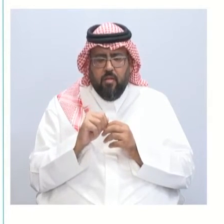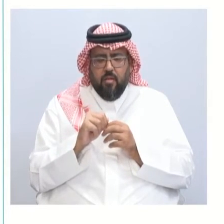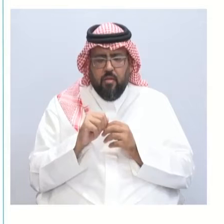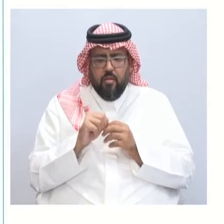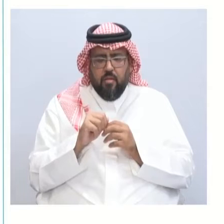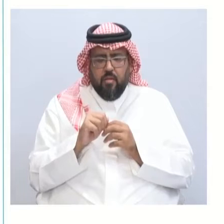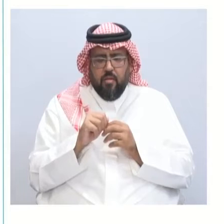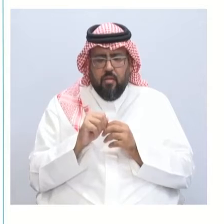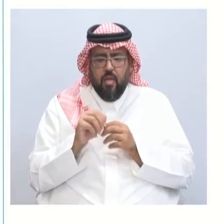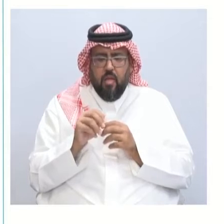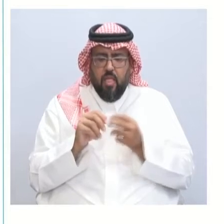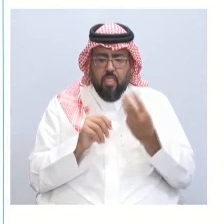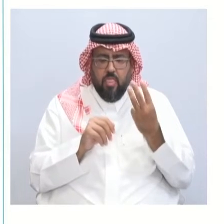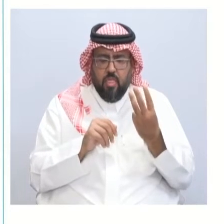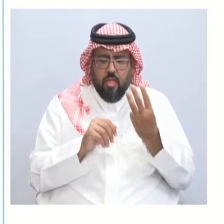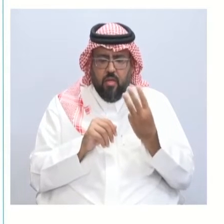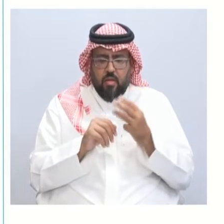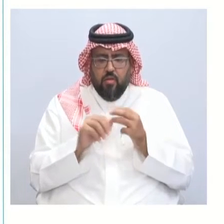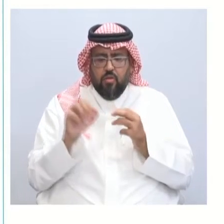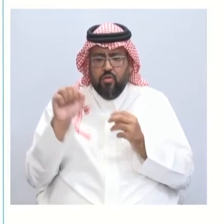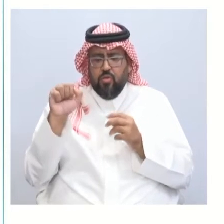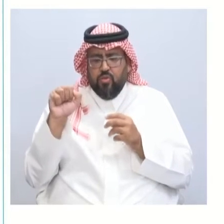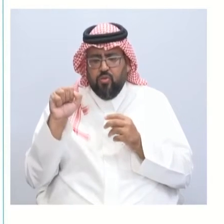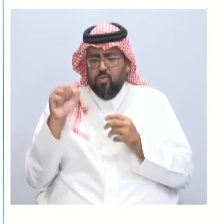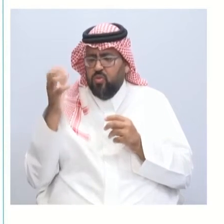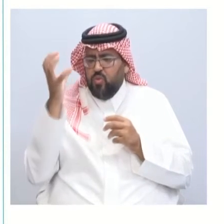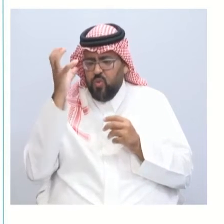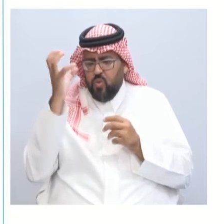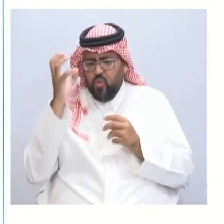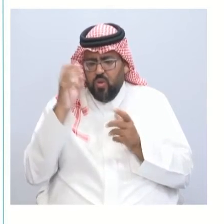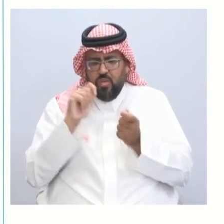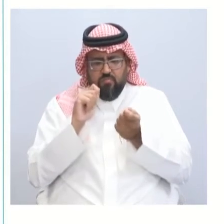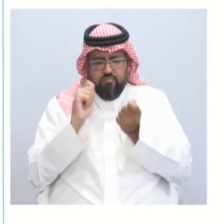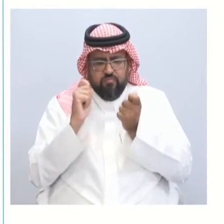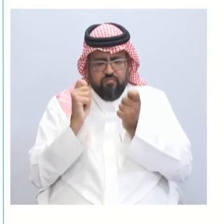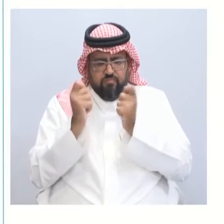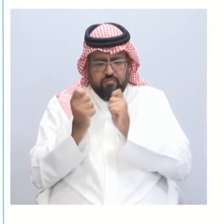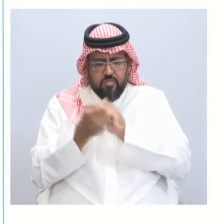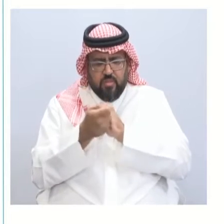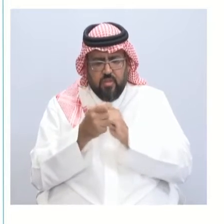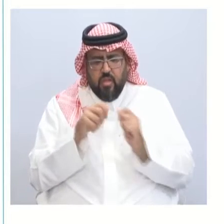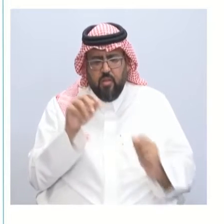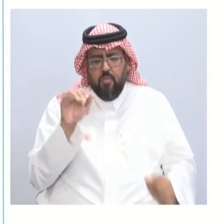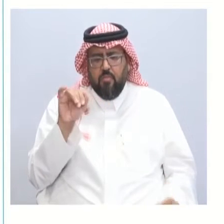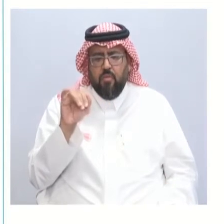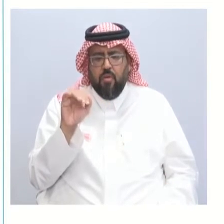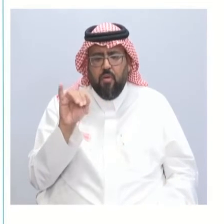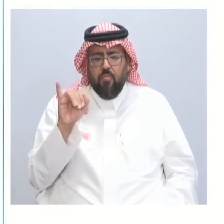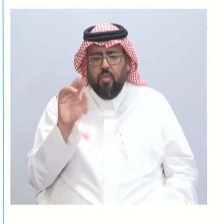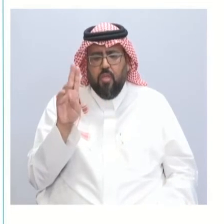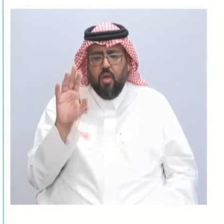انواعها النوع الثالث صخور متحوله صخور